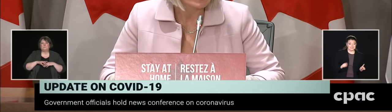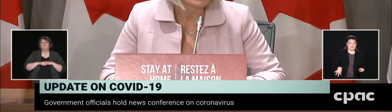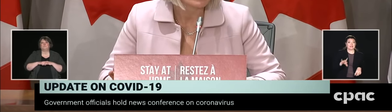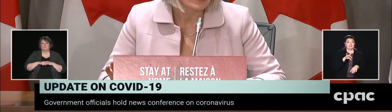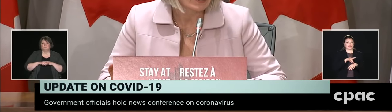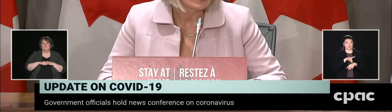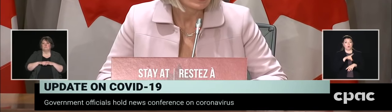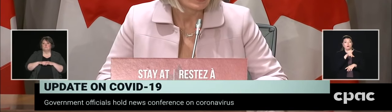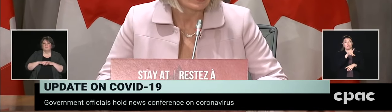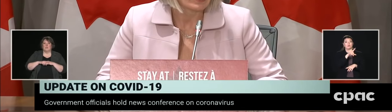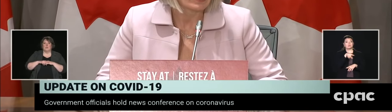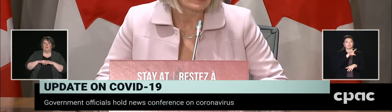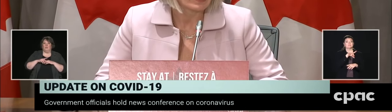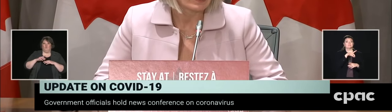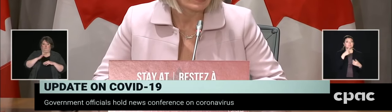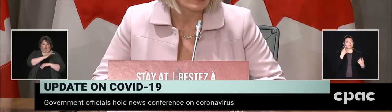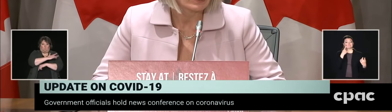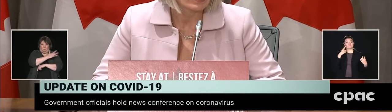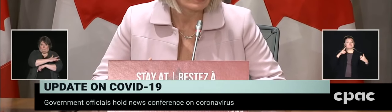l'entente spécifiée à